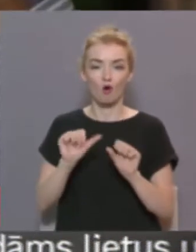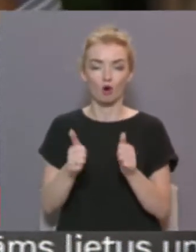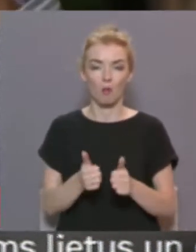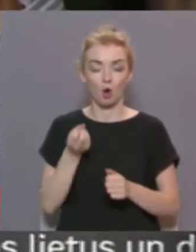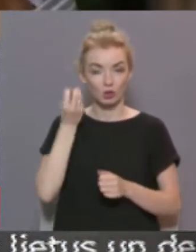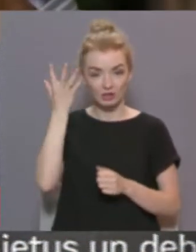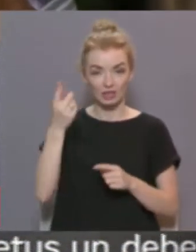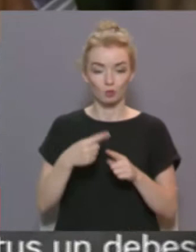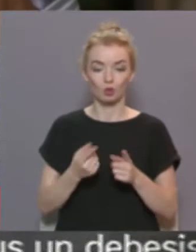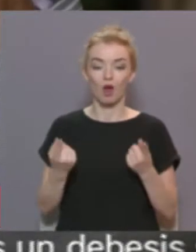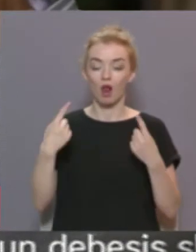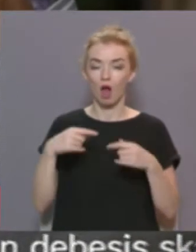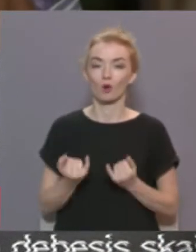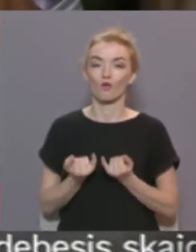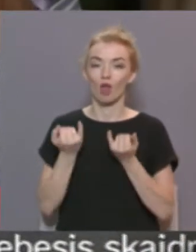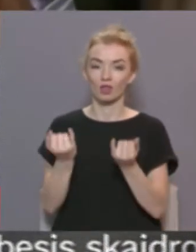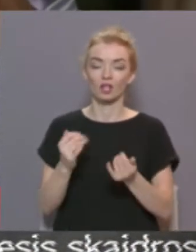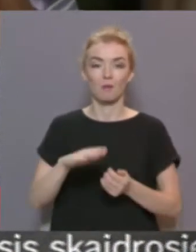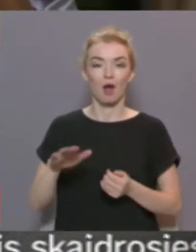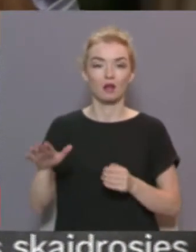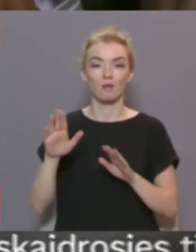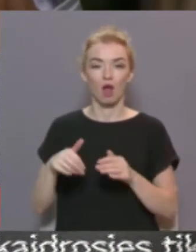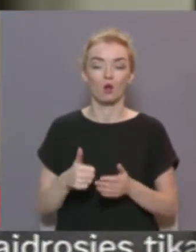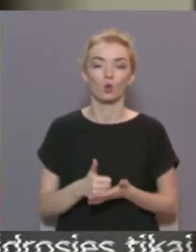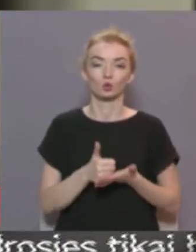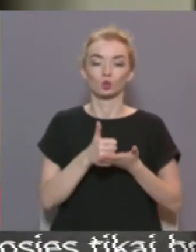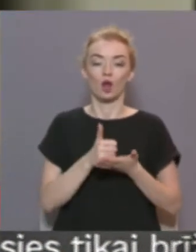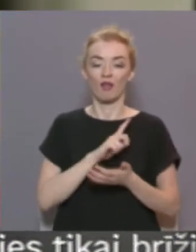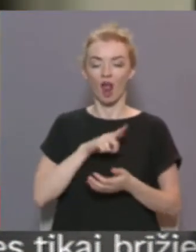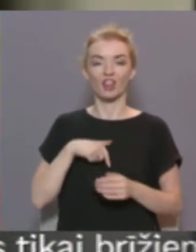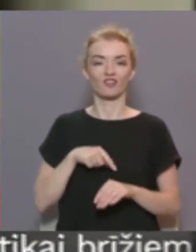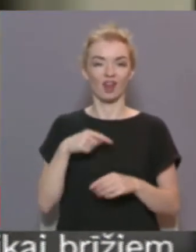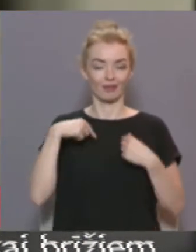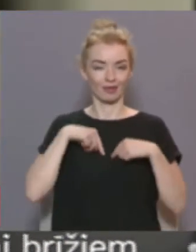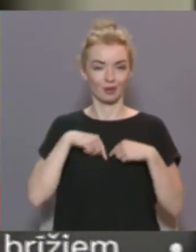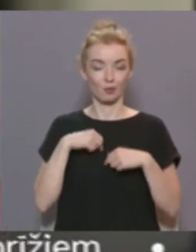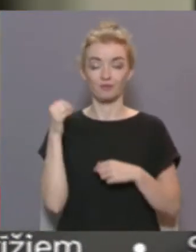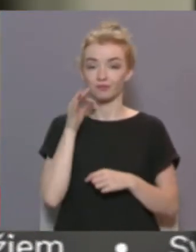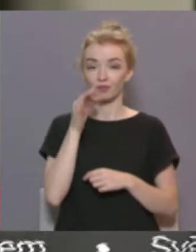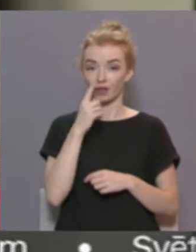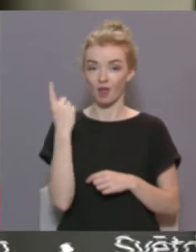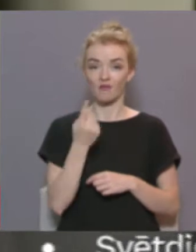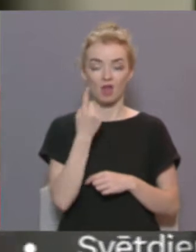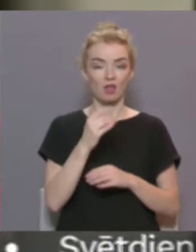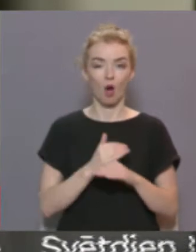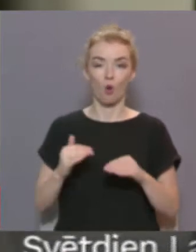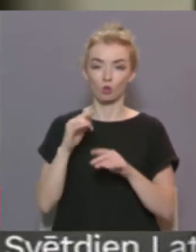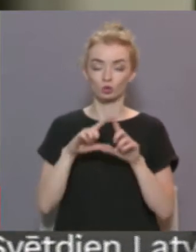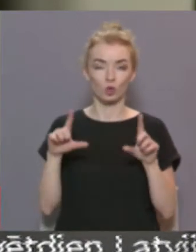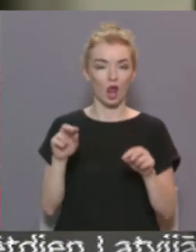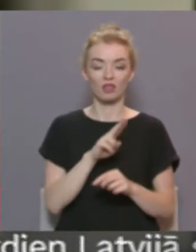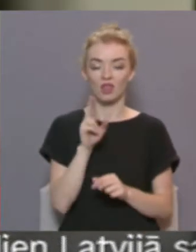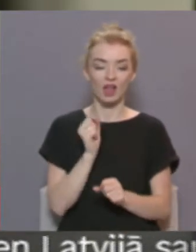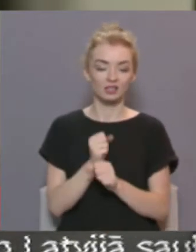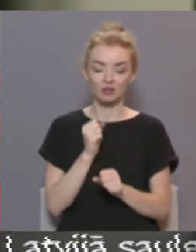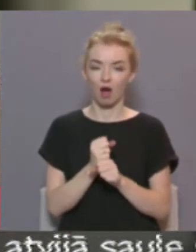un laiku veltīt bērnam, lai uzturētu latvietību. Gandrīz neviena augstskola nestrādā sistemātiski